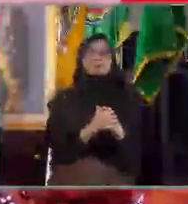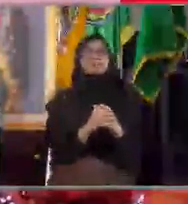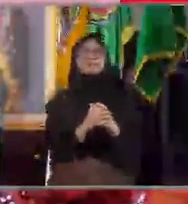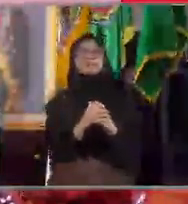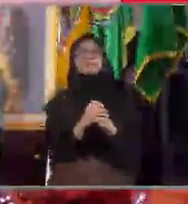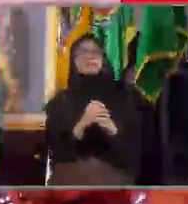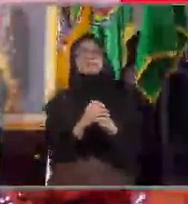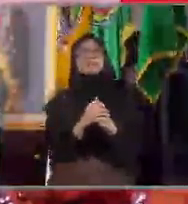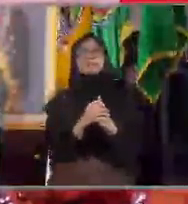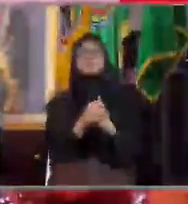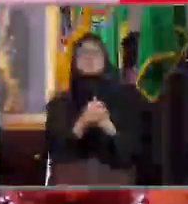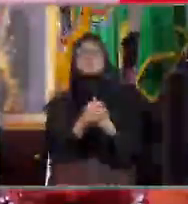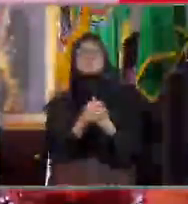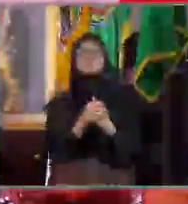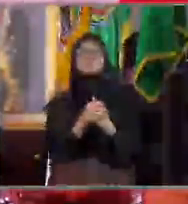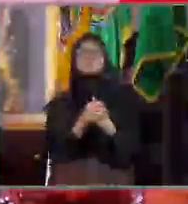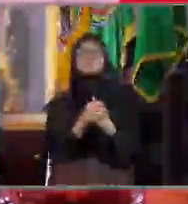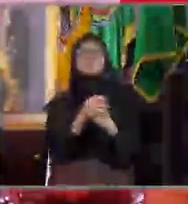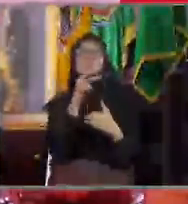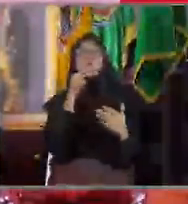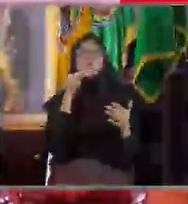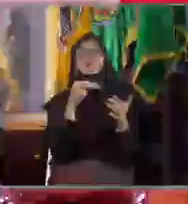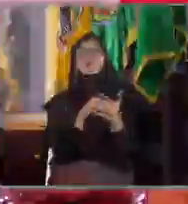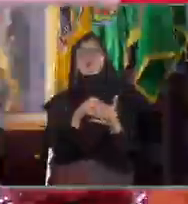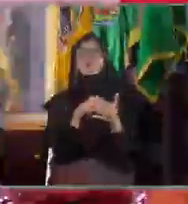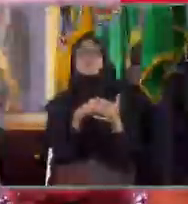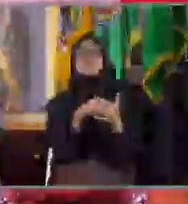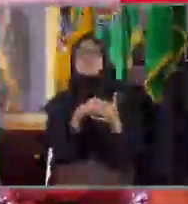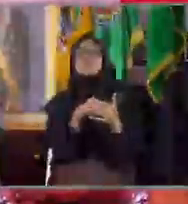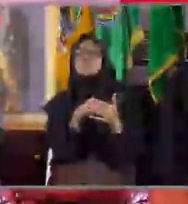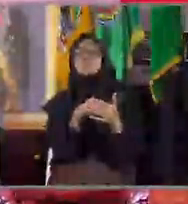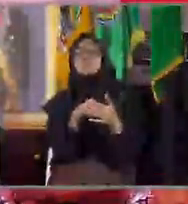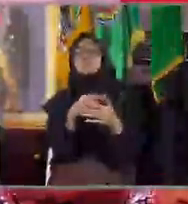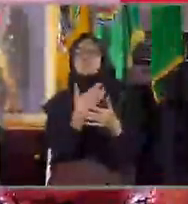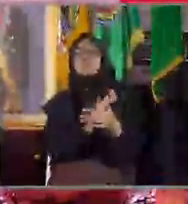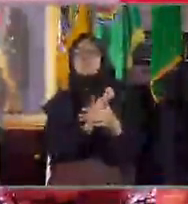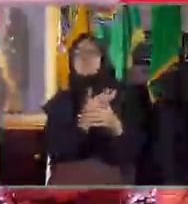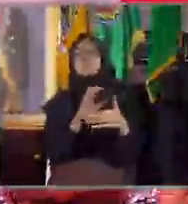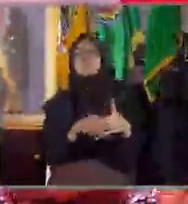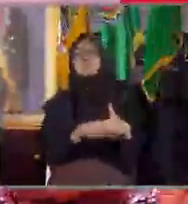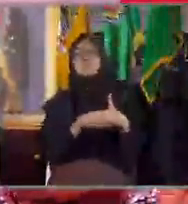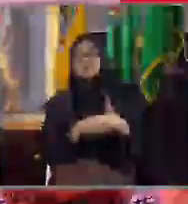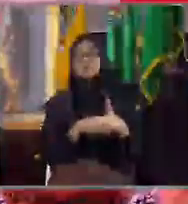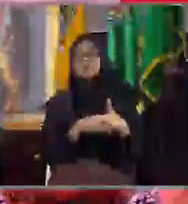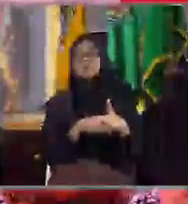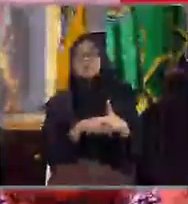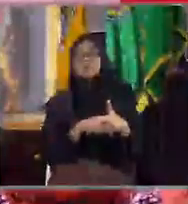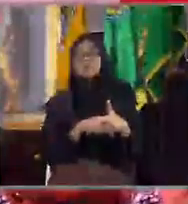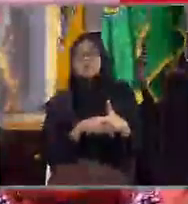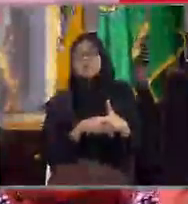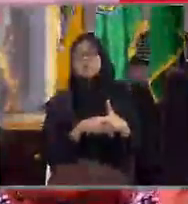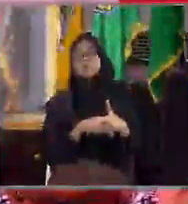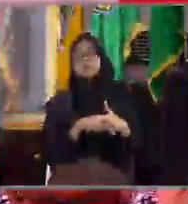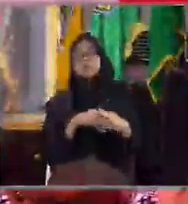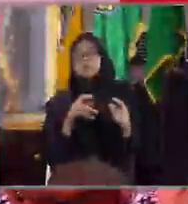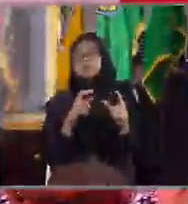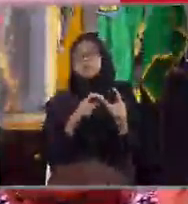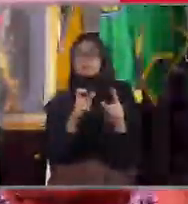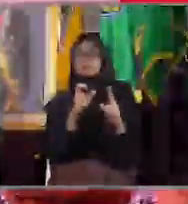kami Hai mohon izin Pak Gubernur memperkenalkan diri dulu kami Bapak Sutrisno